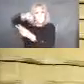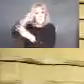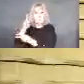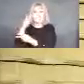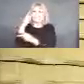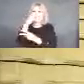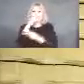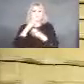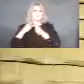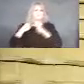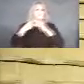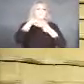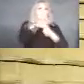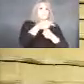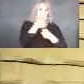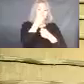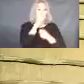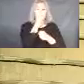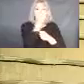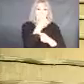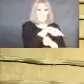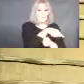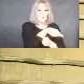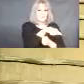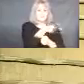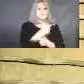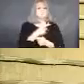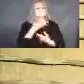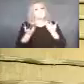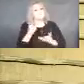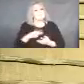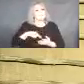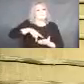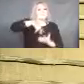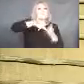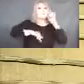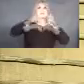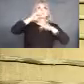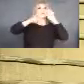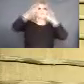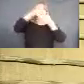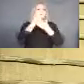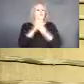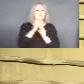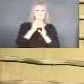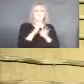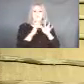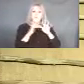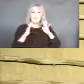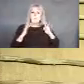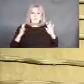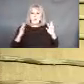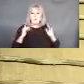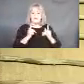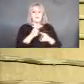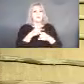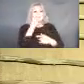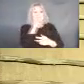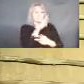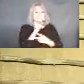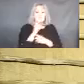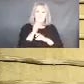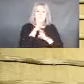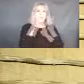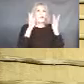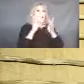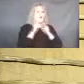Ik weet niet of jij al op reis was en op een stadium moet jij die gemak van jouw voertuig los, want dit wat ons nou kan zien, kan je